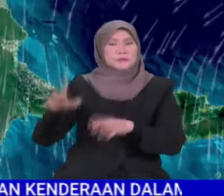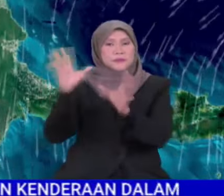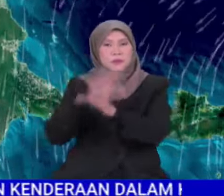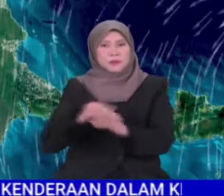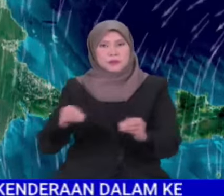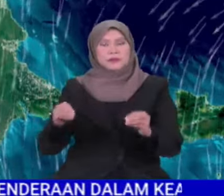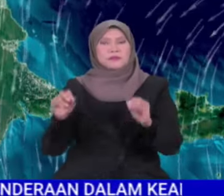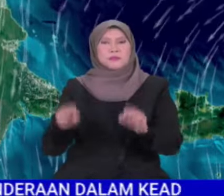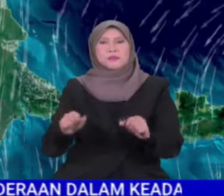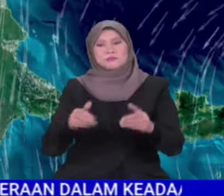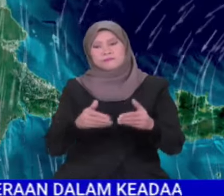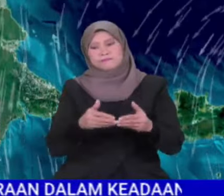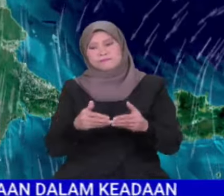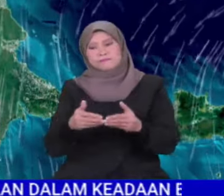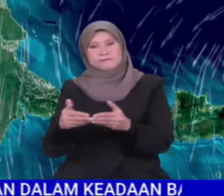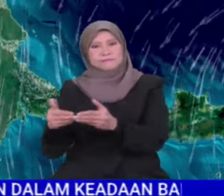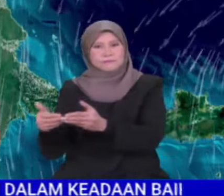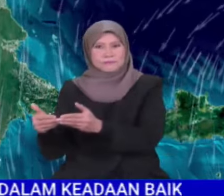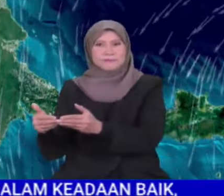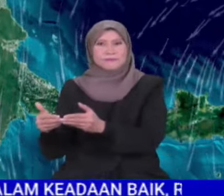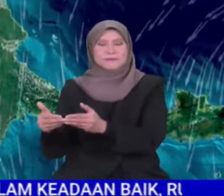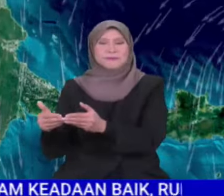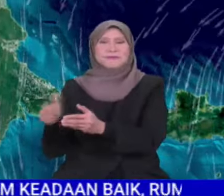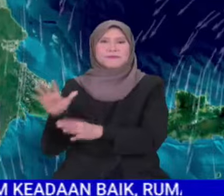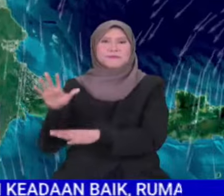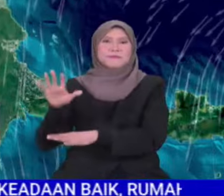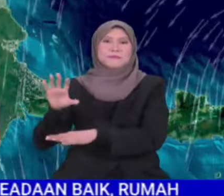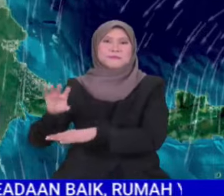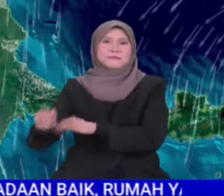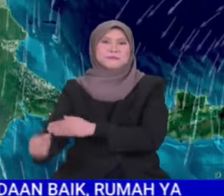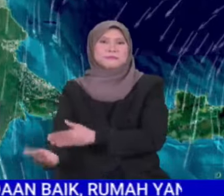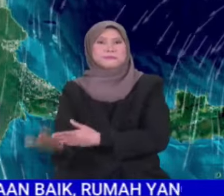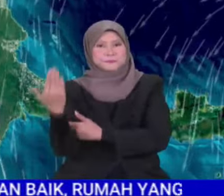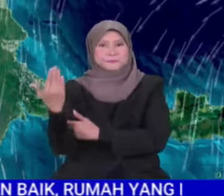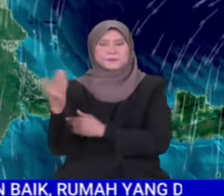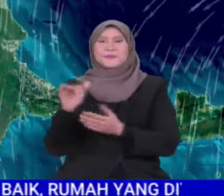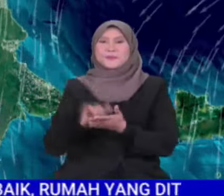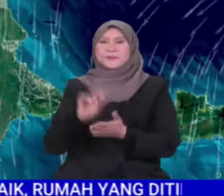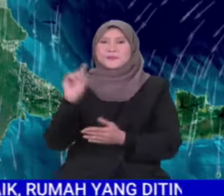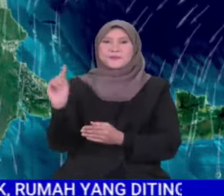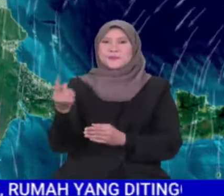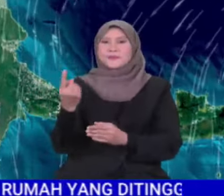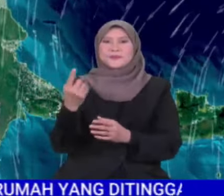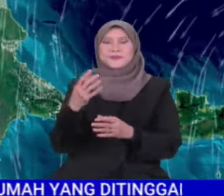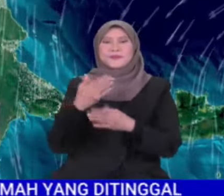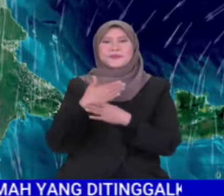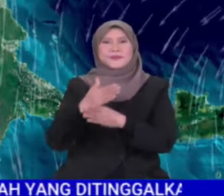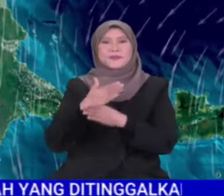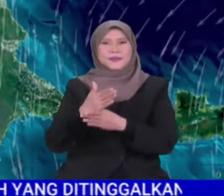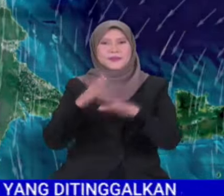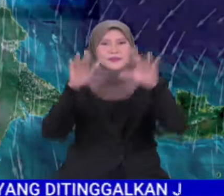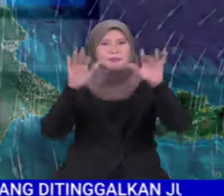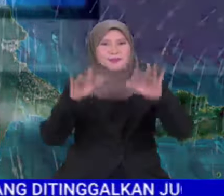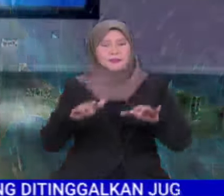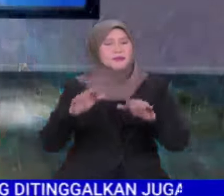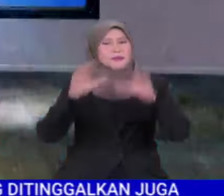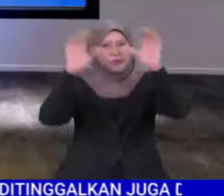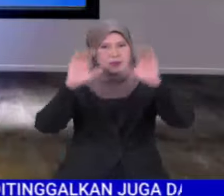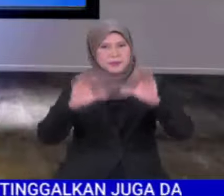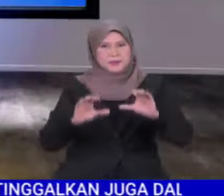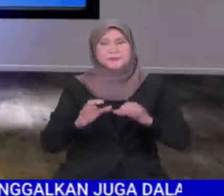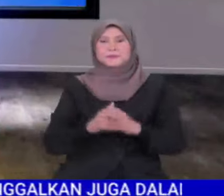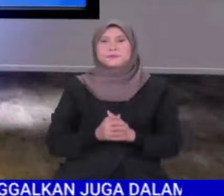ianya boleh berlanjutan sehingga ke awal pagi nanti. Baik, ini sahaja ramalan yang dapat saya kongsikan dengan anda. Dapatkan